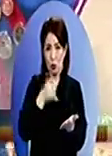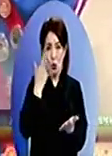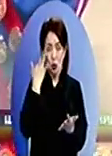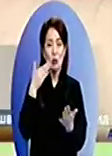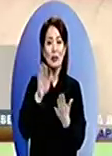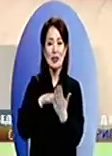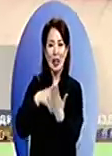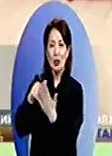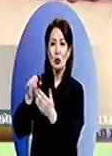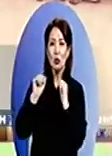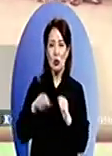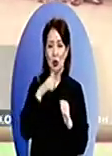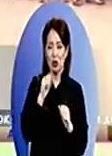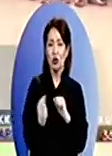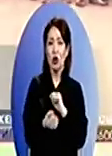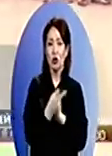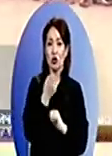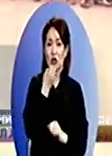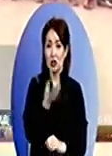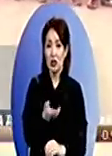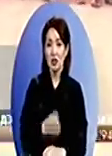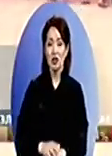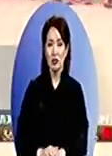гэдгийг тэрээр онцлсан юм.